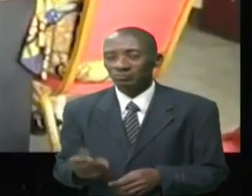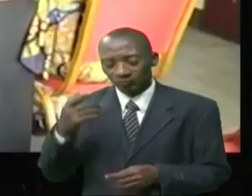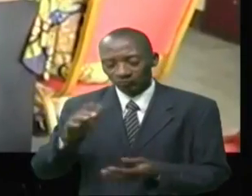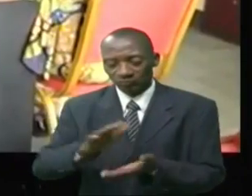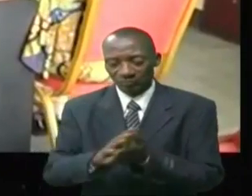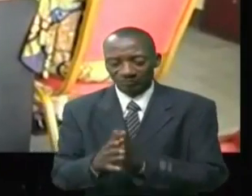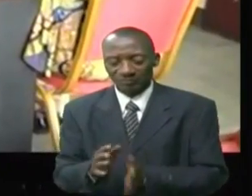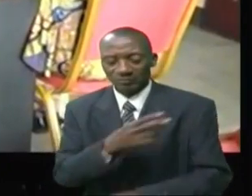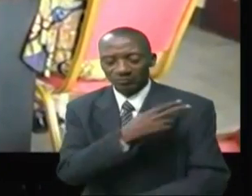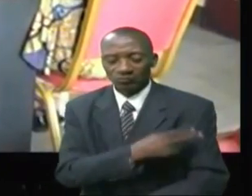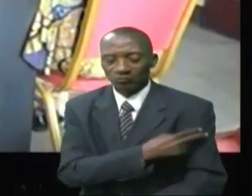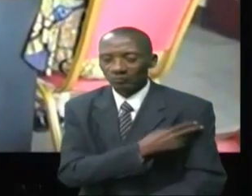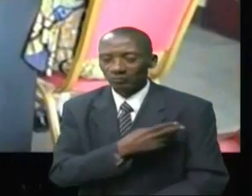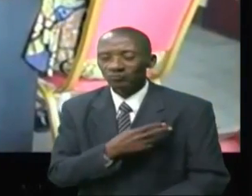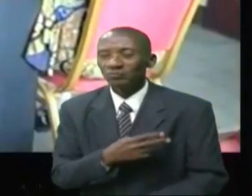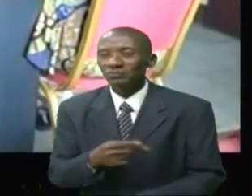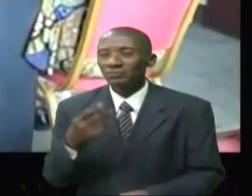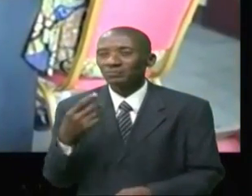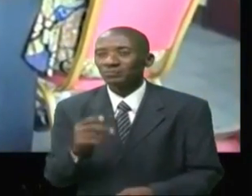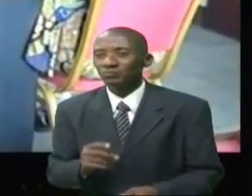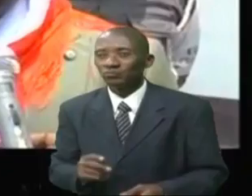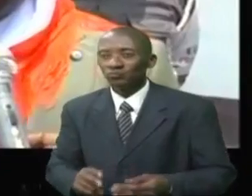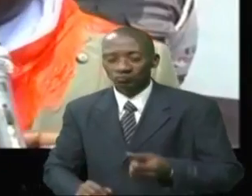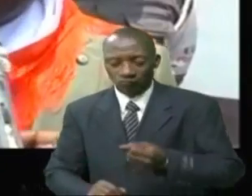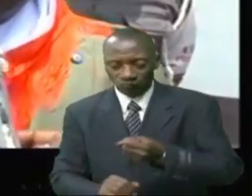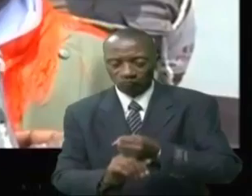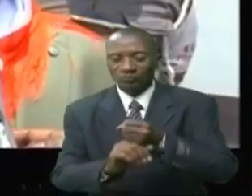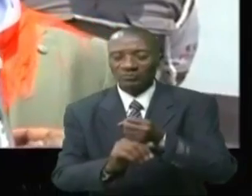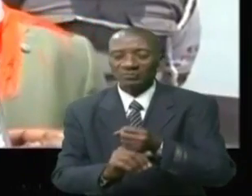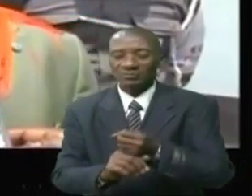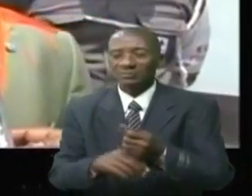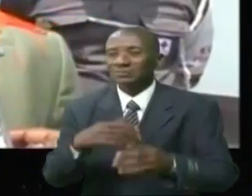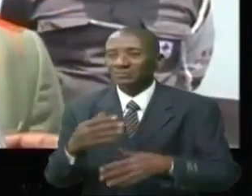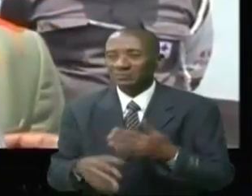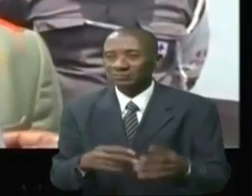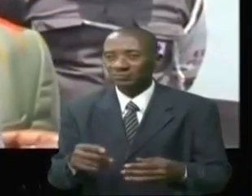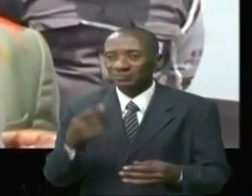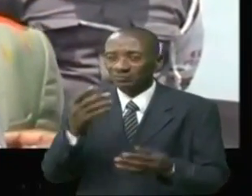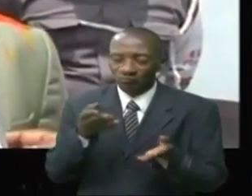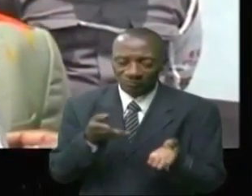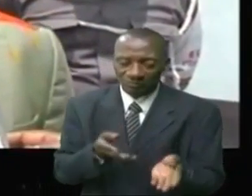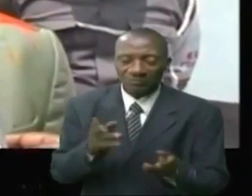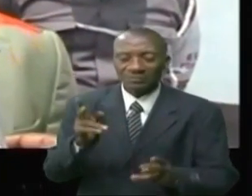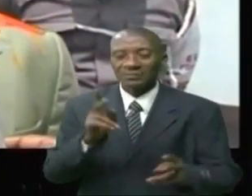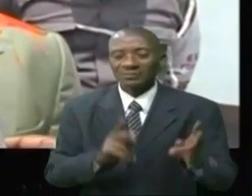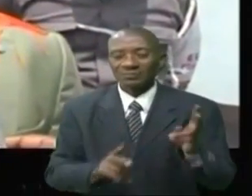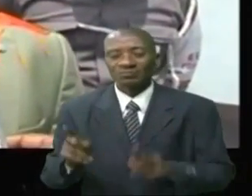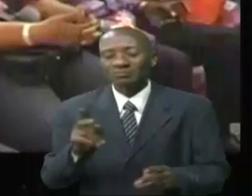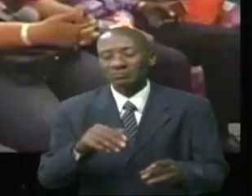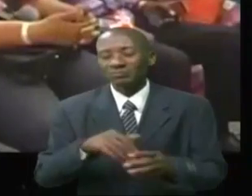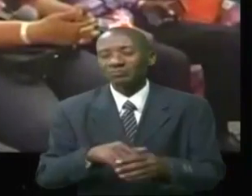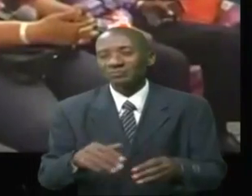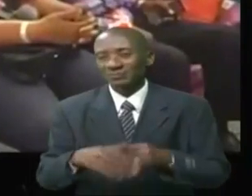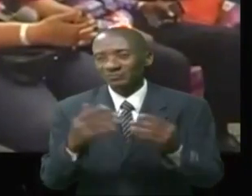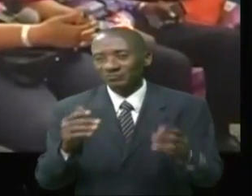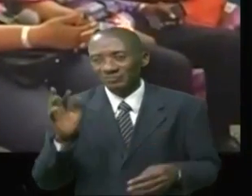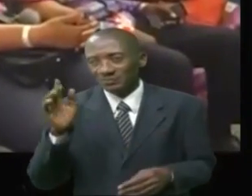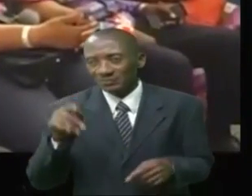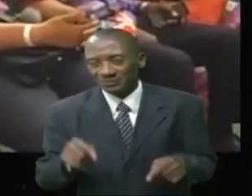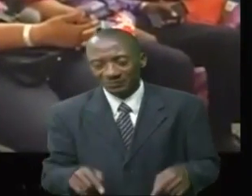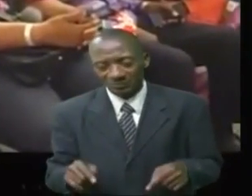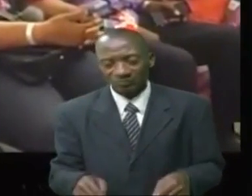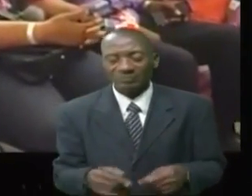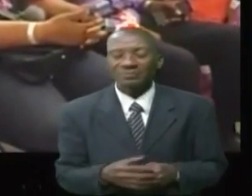sans prise en charge, parce qu'il est indigent. La raison pour laquelle nous avons un projet aujourd'hui, c'est la construction d'un hôpital humanitaire. Nous avons